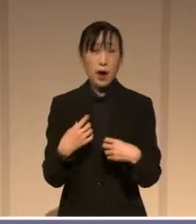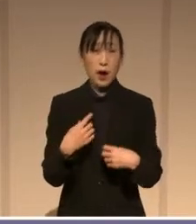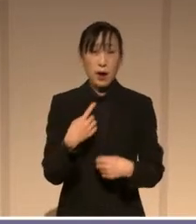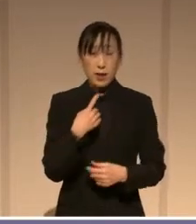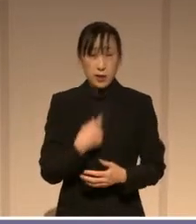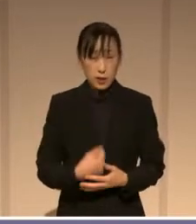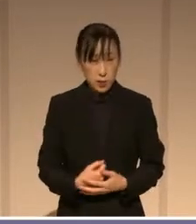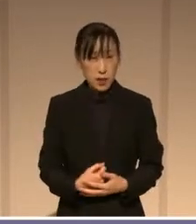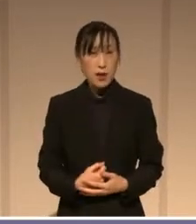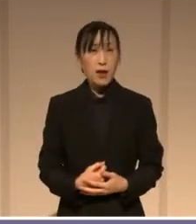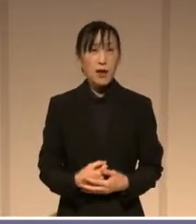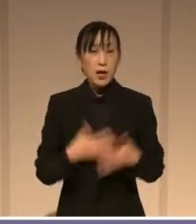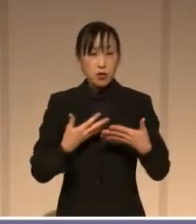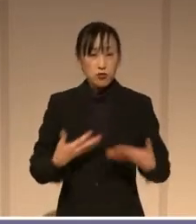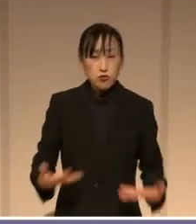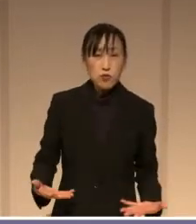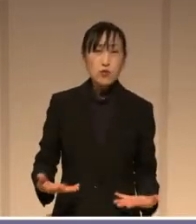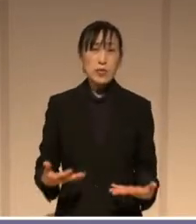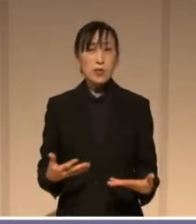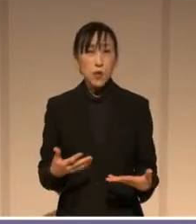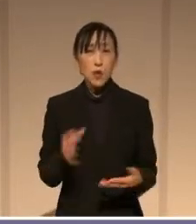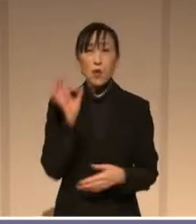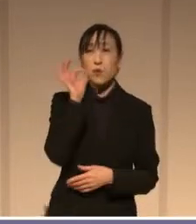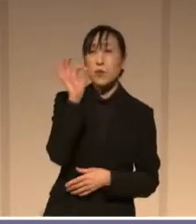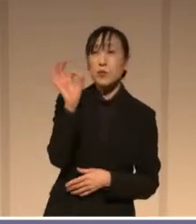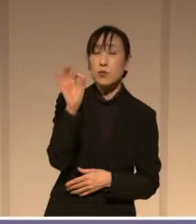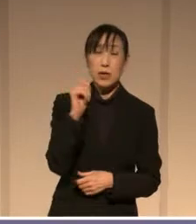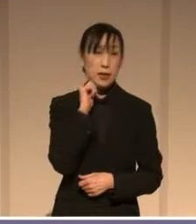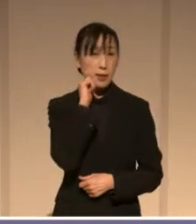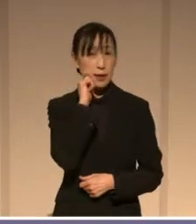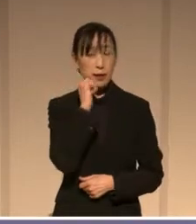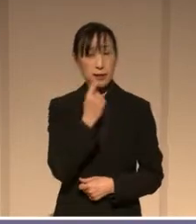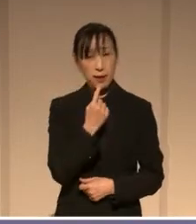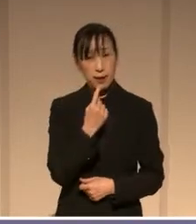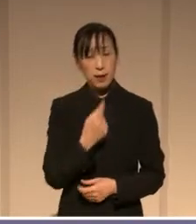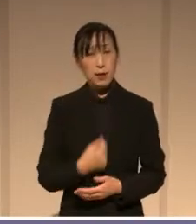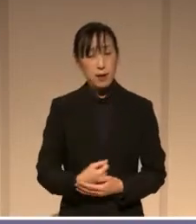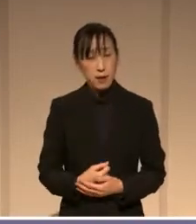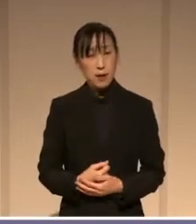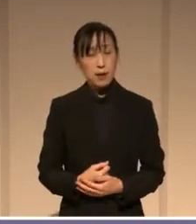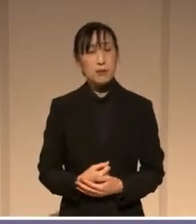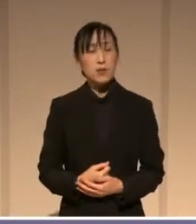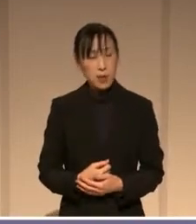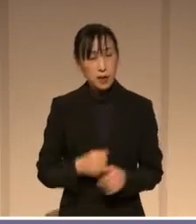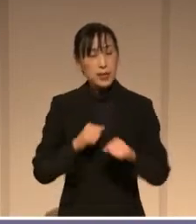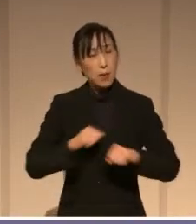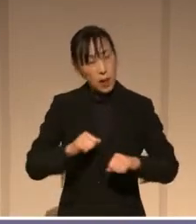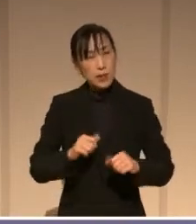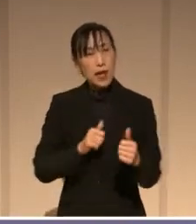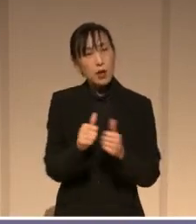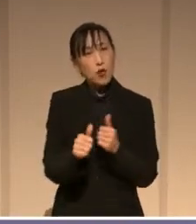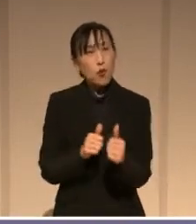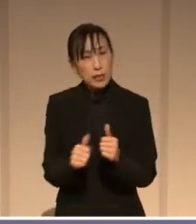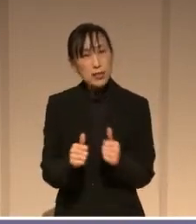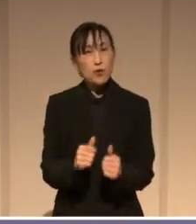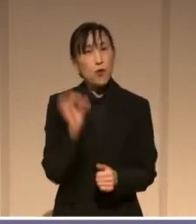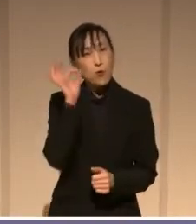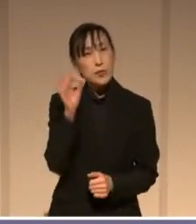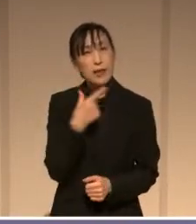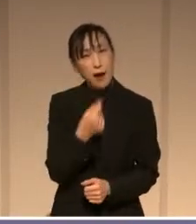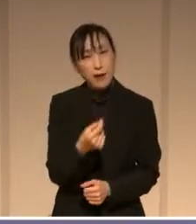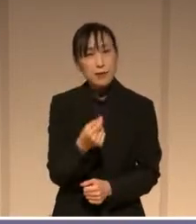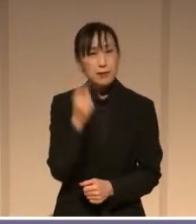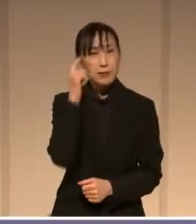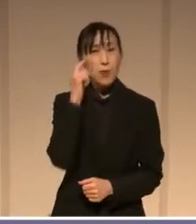を見れなかったパナ幅るほどだからすごく生で見たいと思うしテレビからだけれどそういう